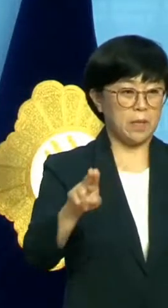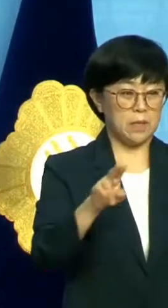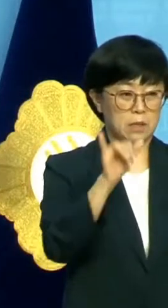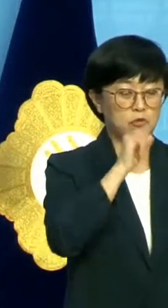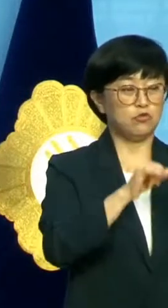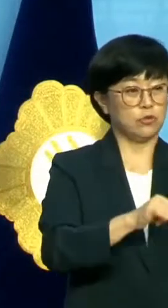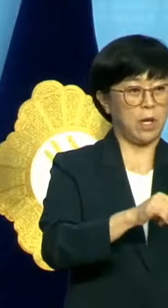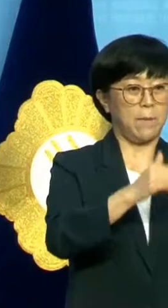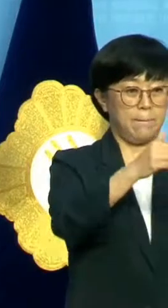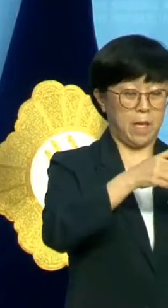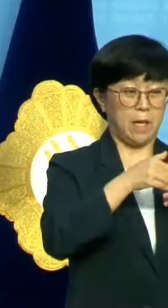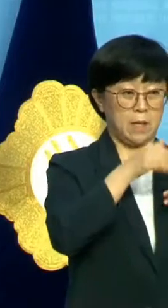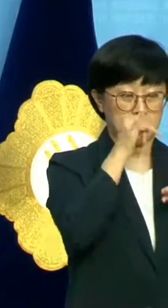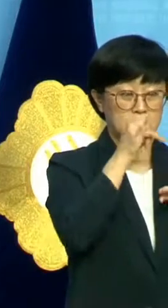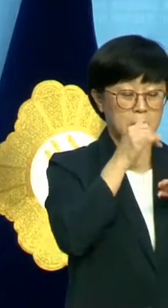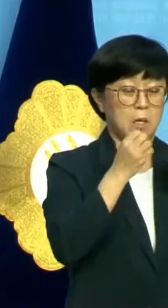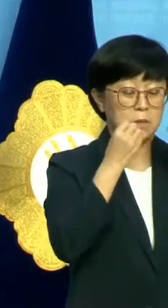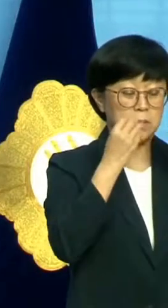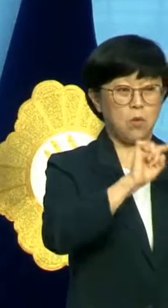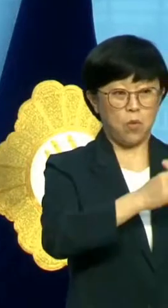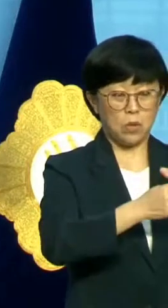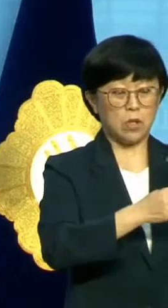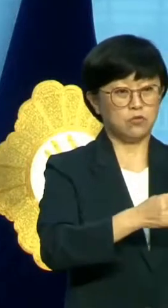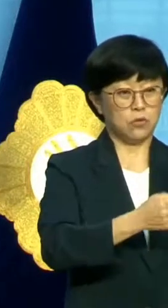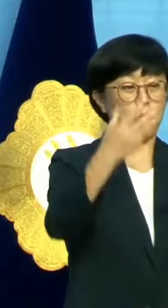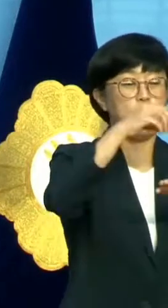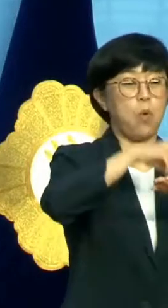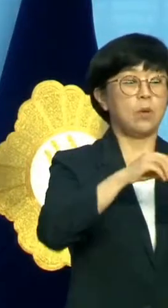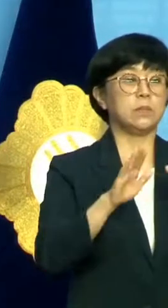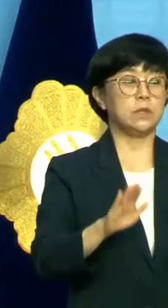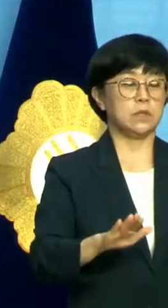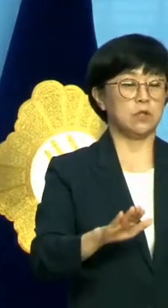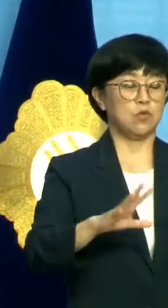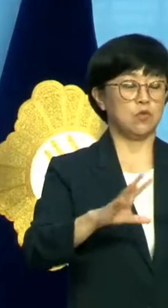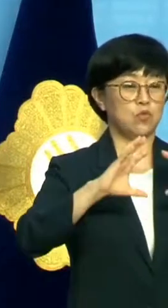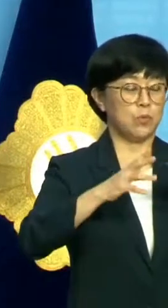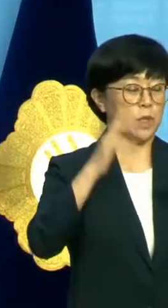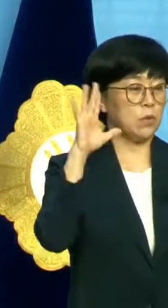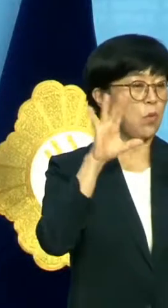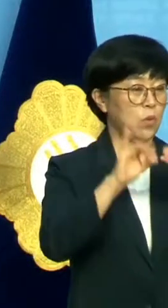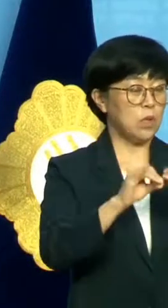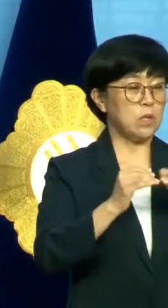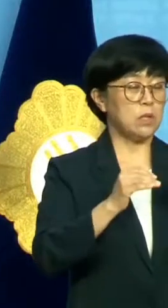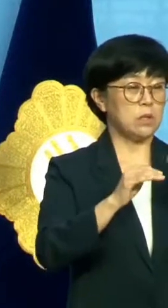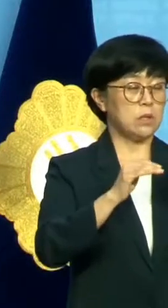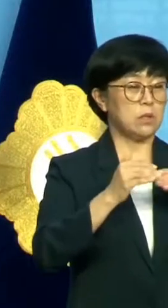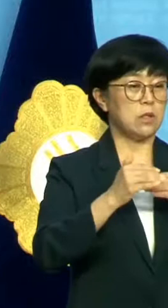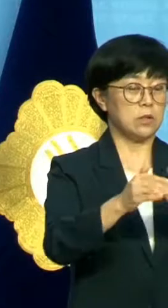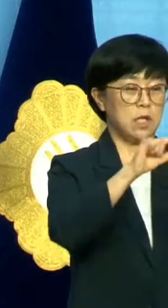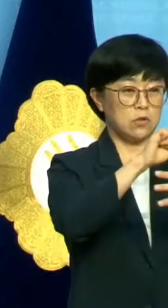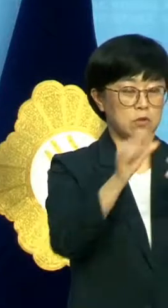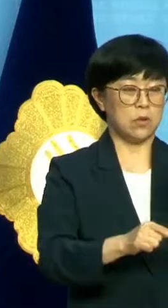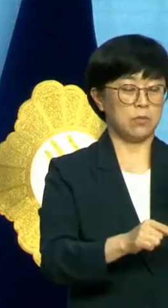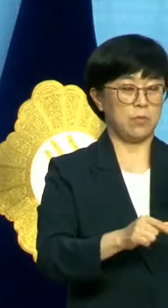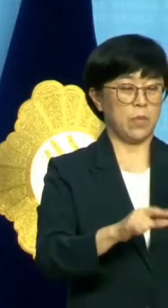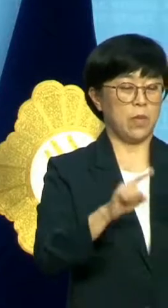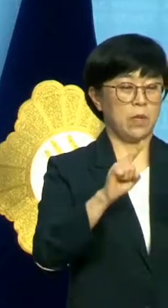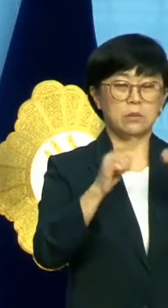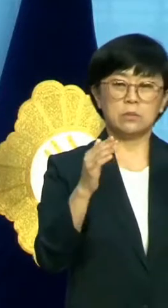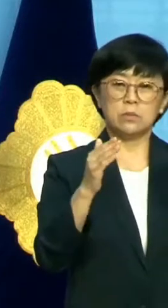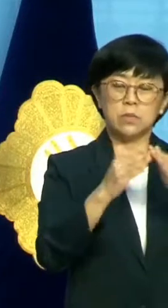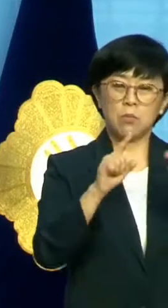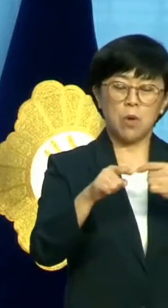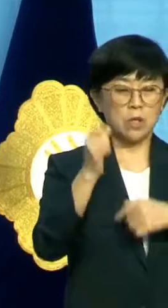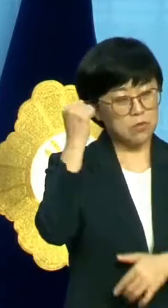공개되었습니다 새로 공개된 두 권을 펌 하여 현재 국민 동의 절차가 진행 중인 정호는 비주거용 일지 시술을